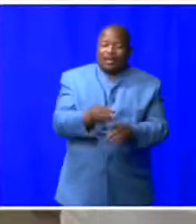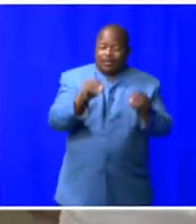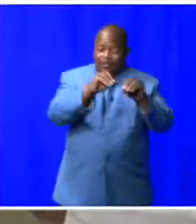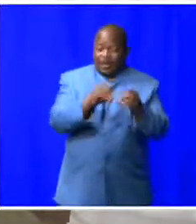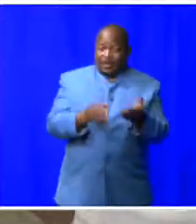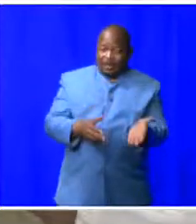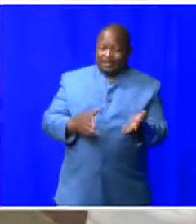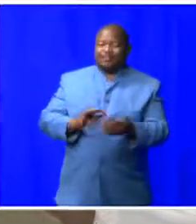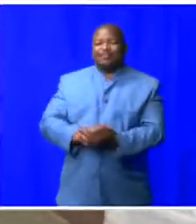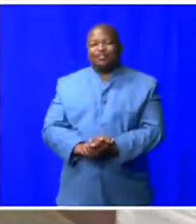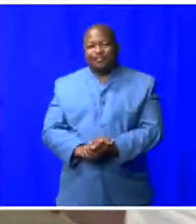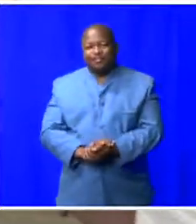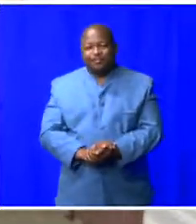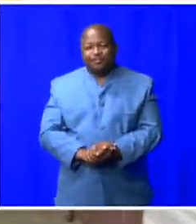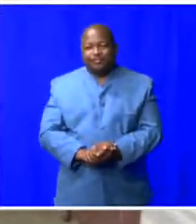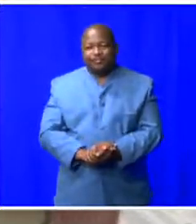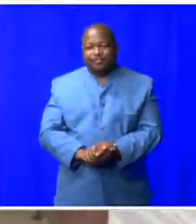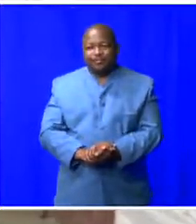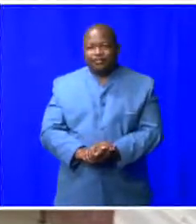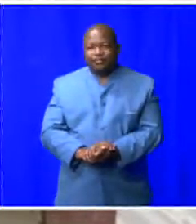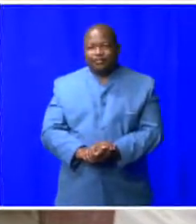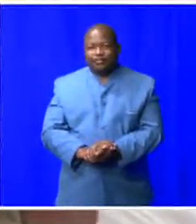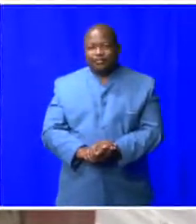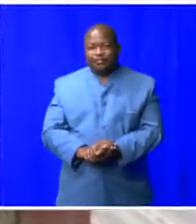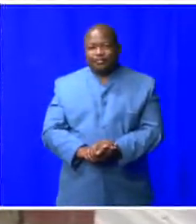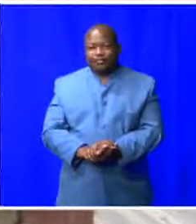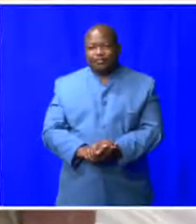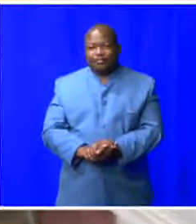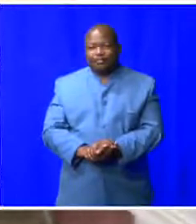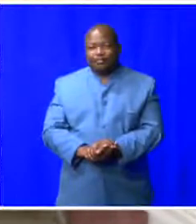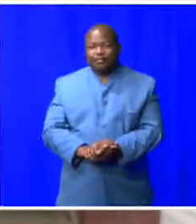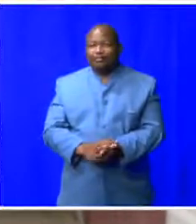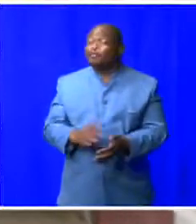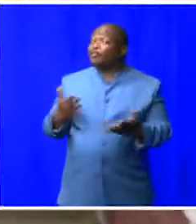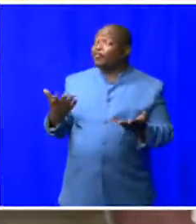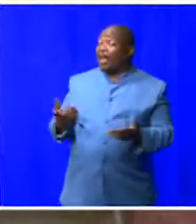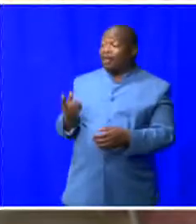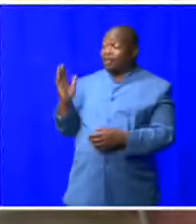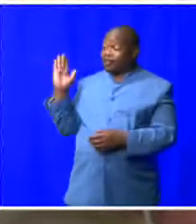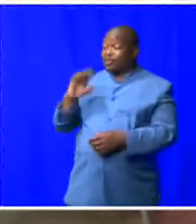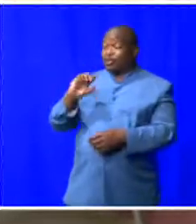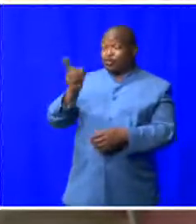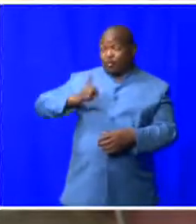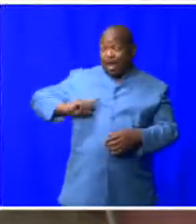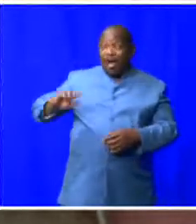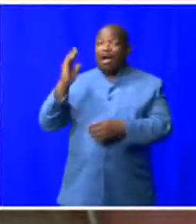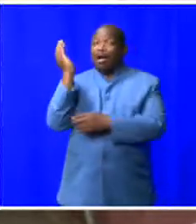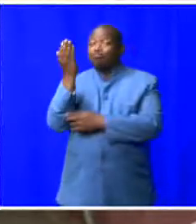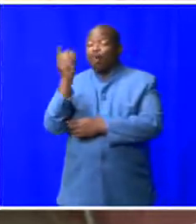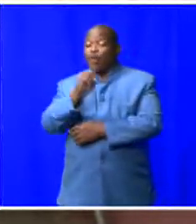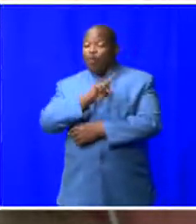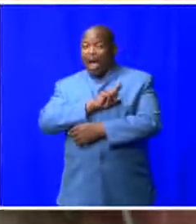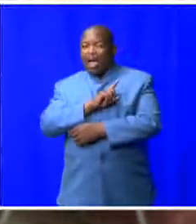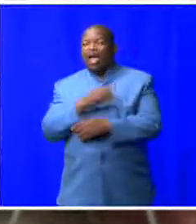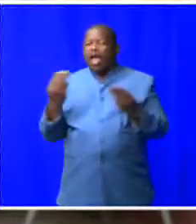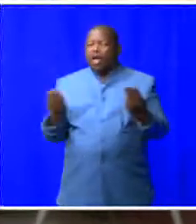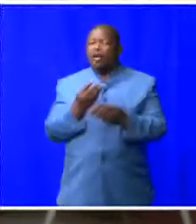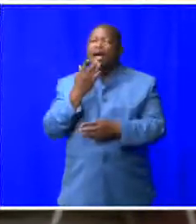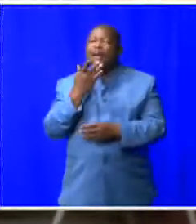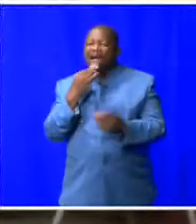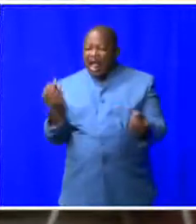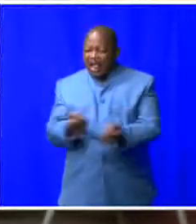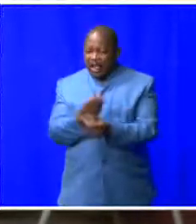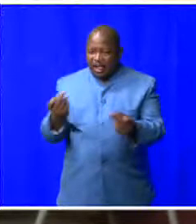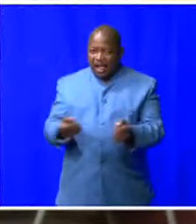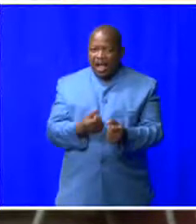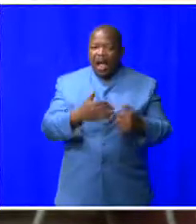Makwabani nawe zodwa e-studio kuye kwendeke njengoba basikhombisile ukuthi akhona lamanye amaphepha lokwenza ukuthi ayangena e-boxini lokwenza ukuthi